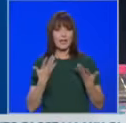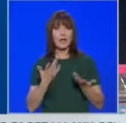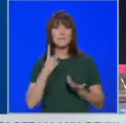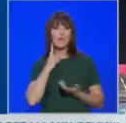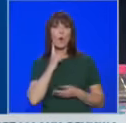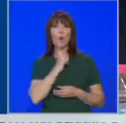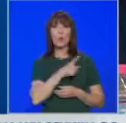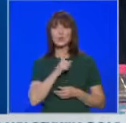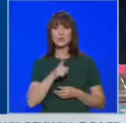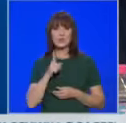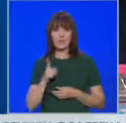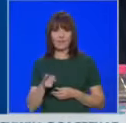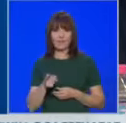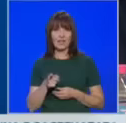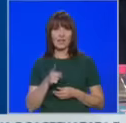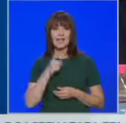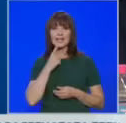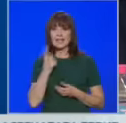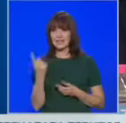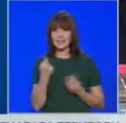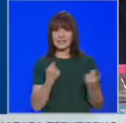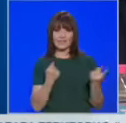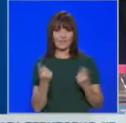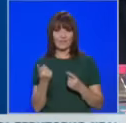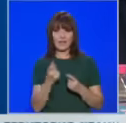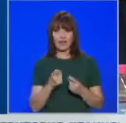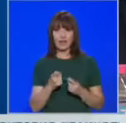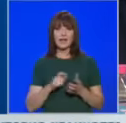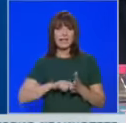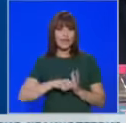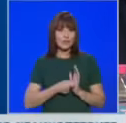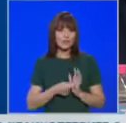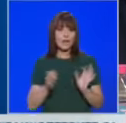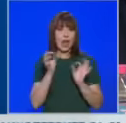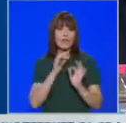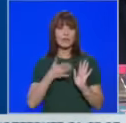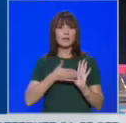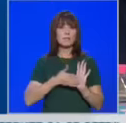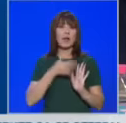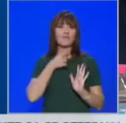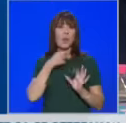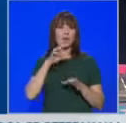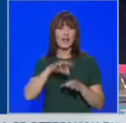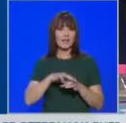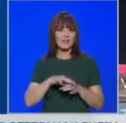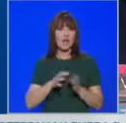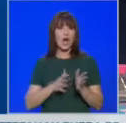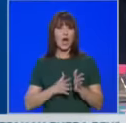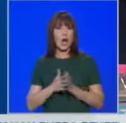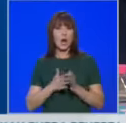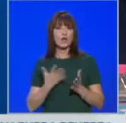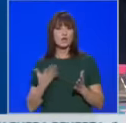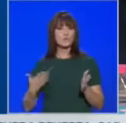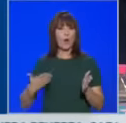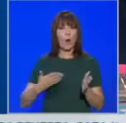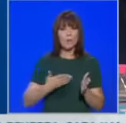устав, да се свика конгрес, всъщност са изключени, нямат право на глас и хората, които сме опозиция или пък който и да е